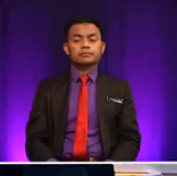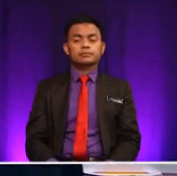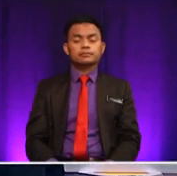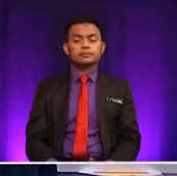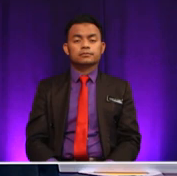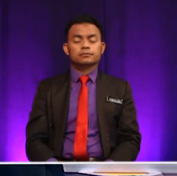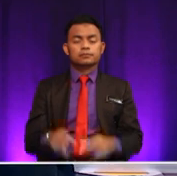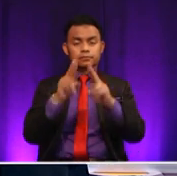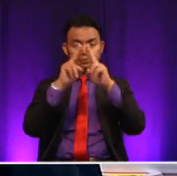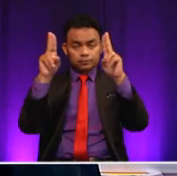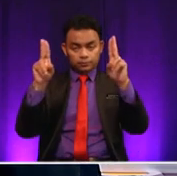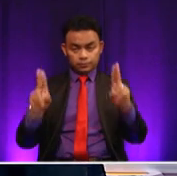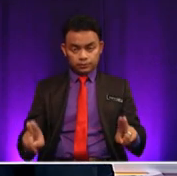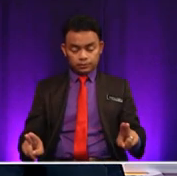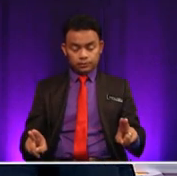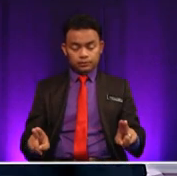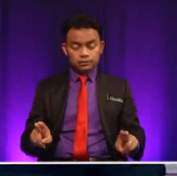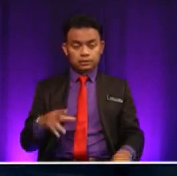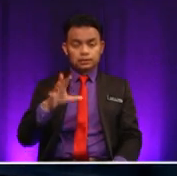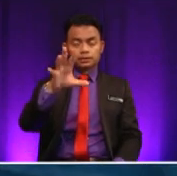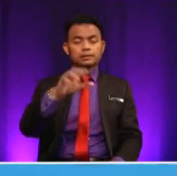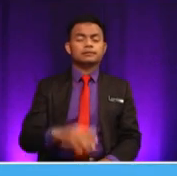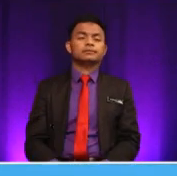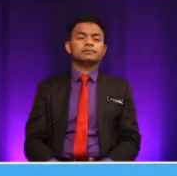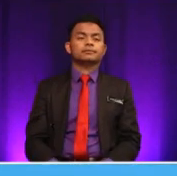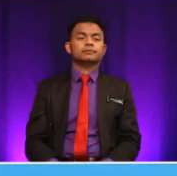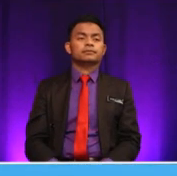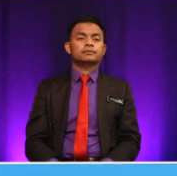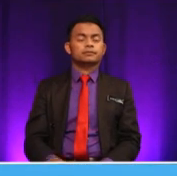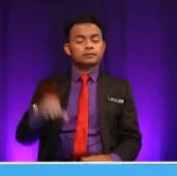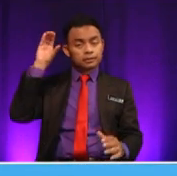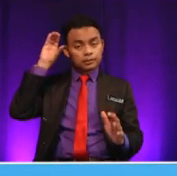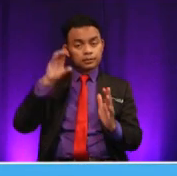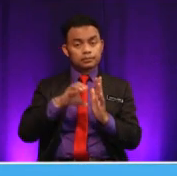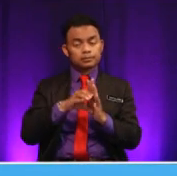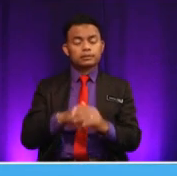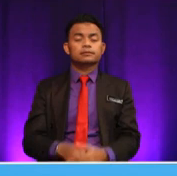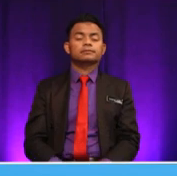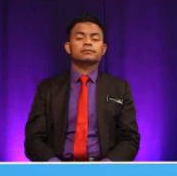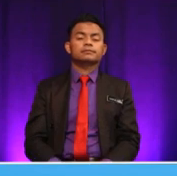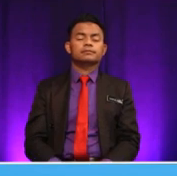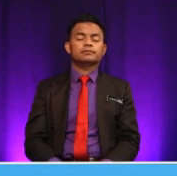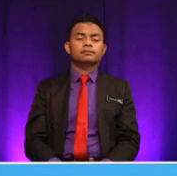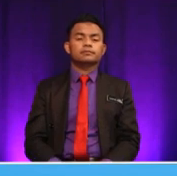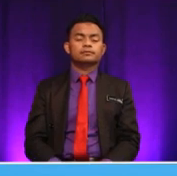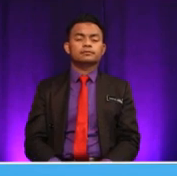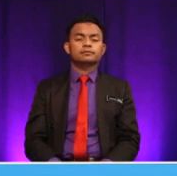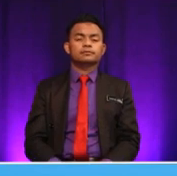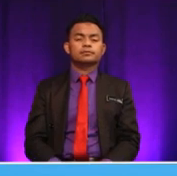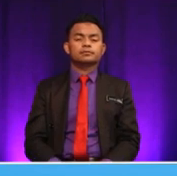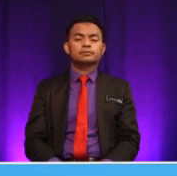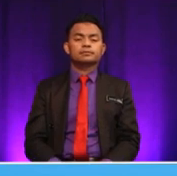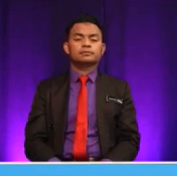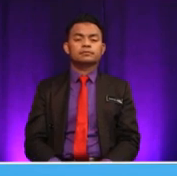ujiannya adalah ujian larianti kita tengok gambar aja untuk ujian larianti baik oke dan